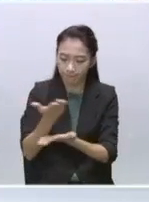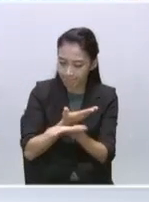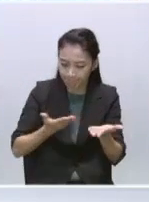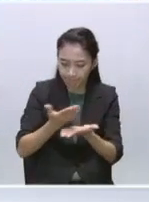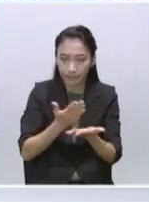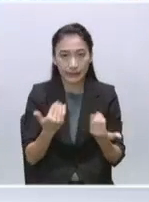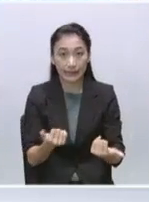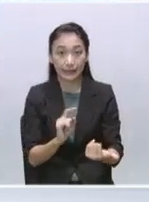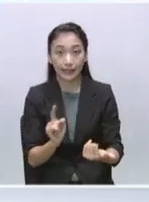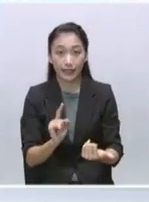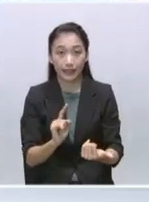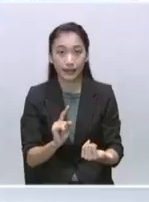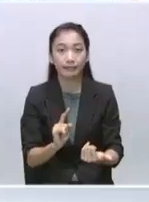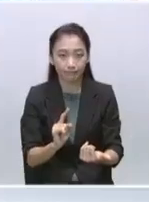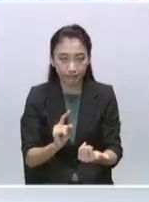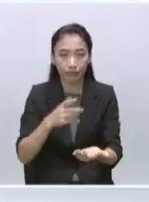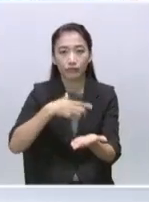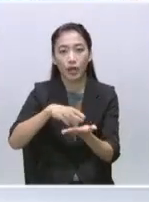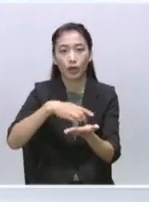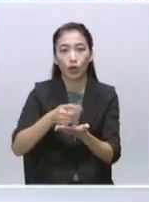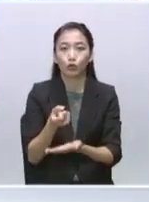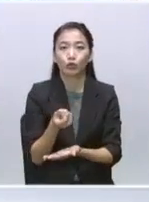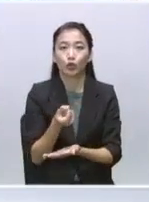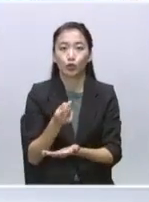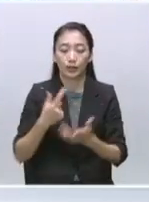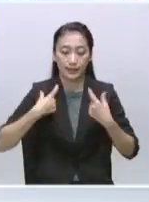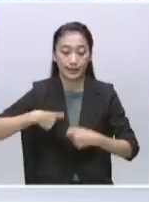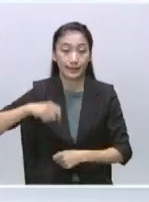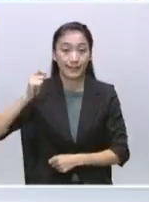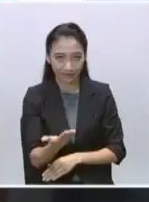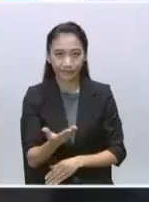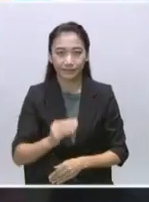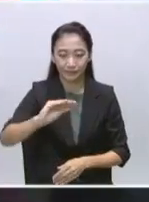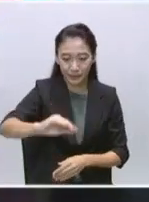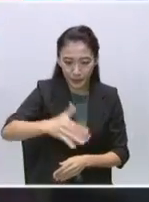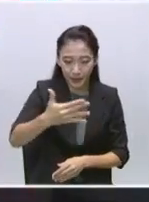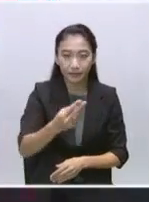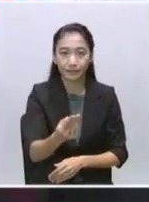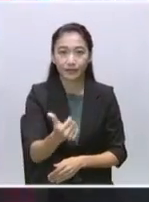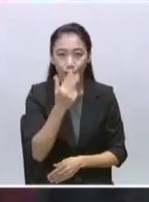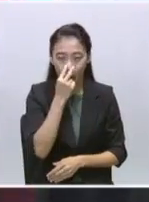ากคุณคัชฐาพงษ์ลีลาพงษ์ฤทธิ์รายงานจากทางศาลรัฐธรรมนูญค่ะ